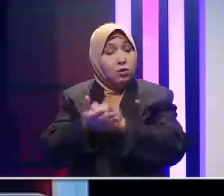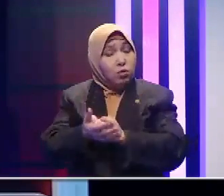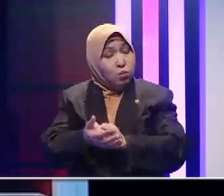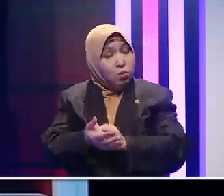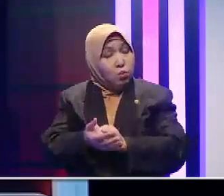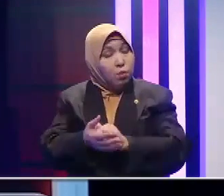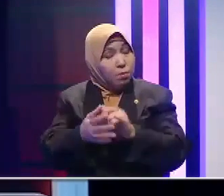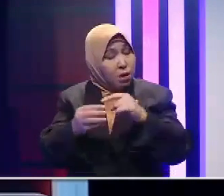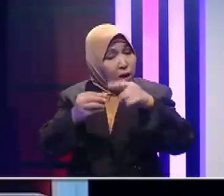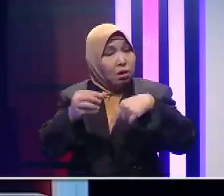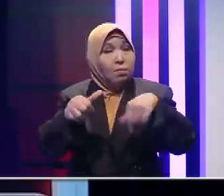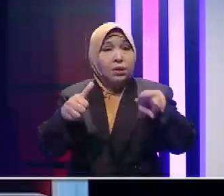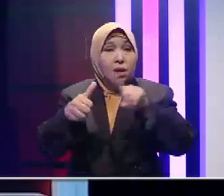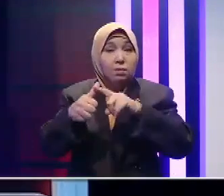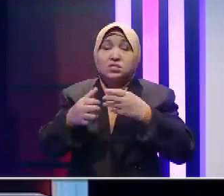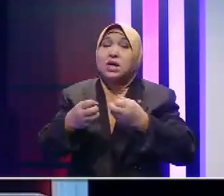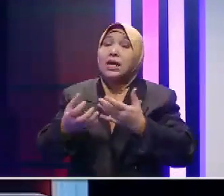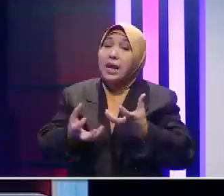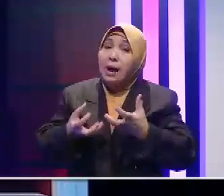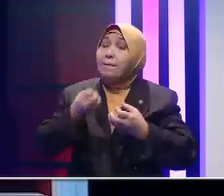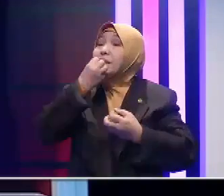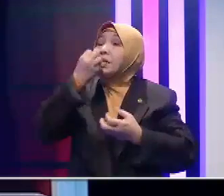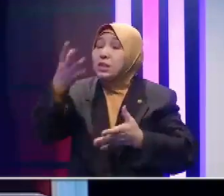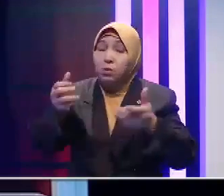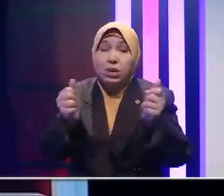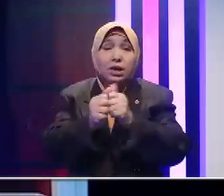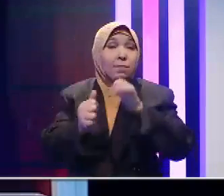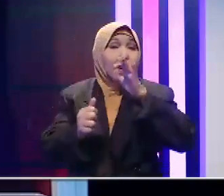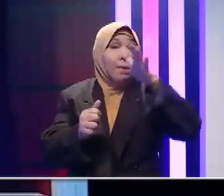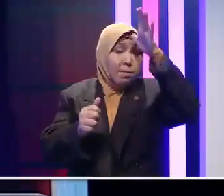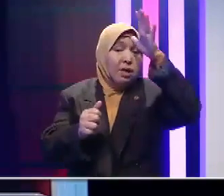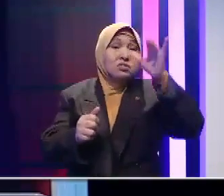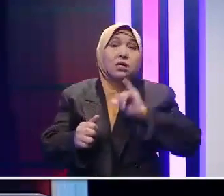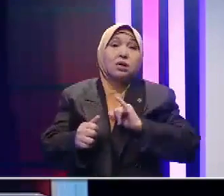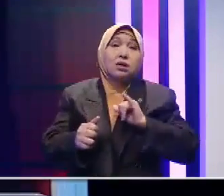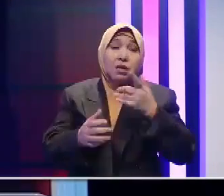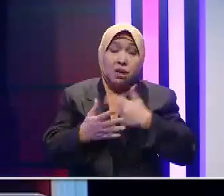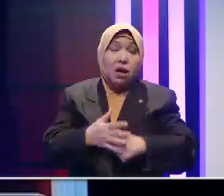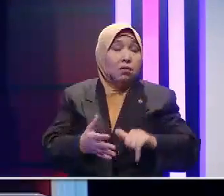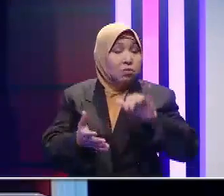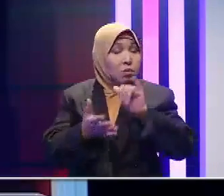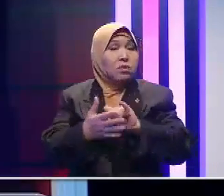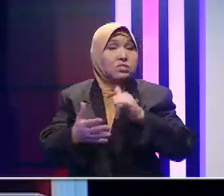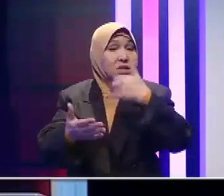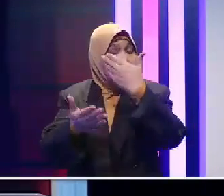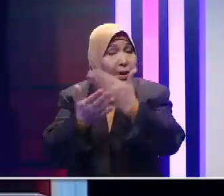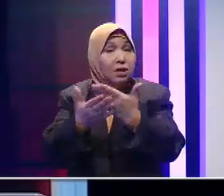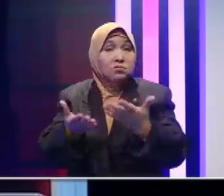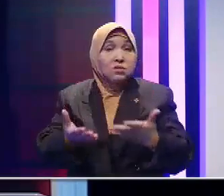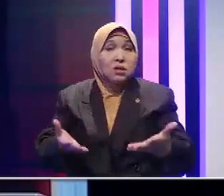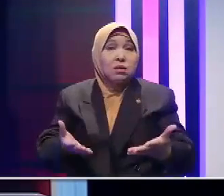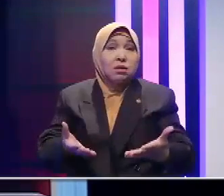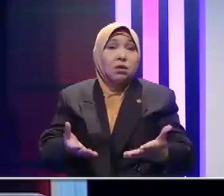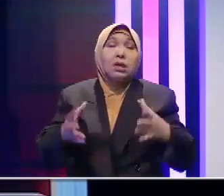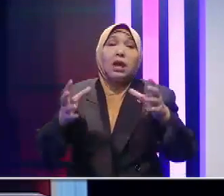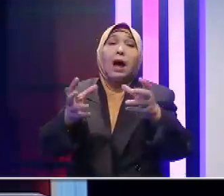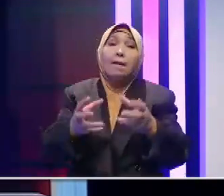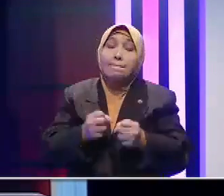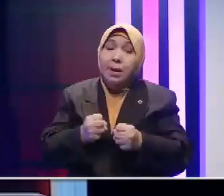pertama saya nak buat tu, saya nak beritahu lah dengan bapak saya. Sebabnya ialah qadar Allah juga, bila sampai situ dapat jodoh